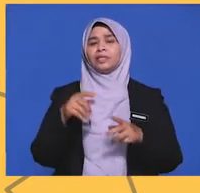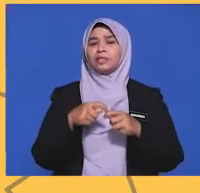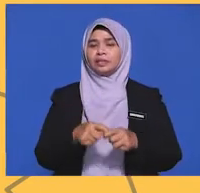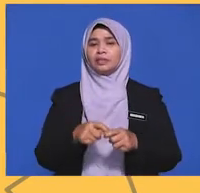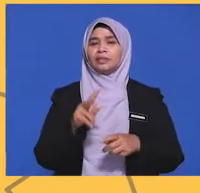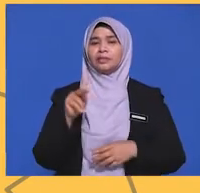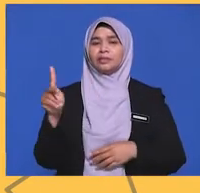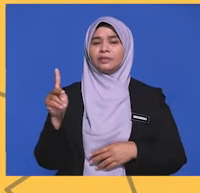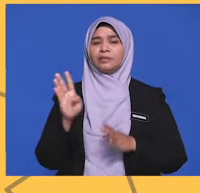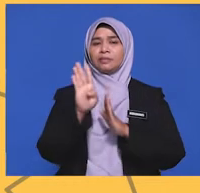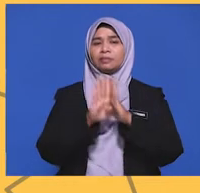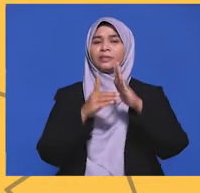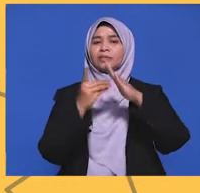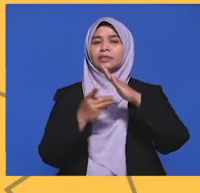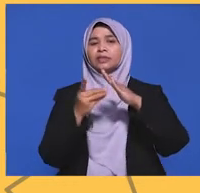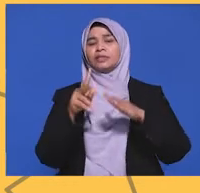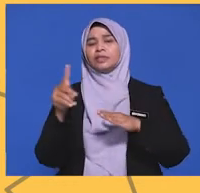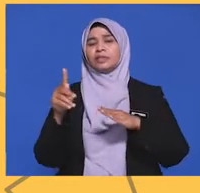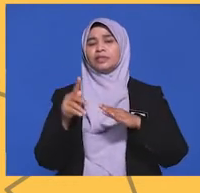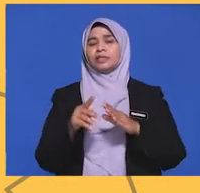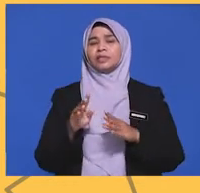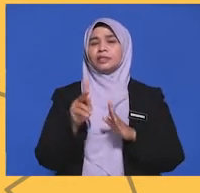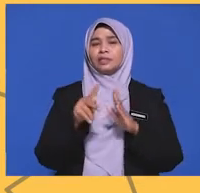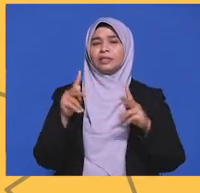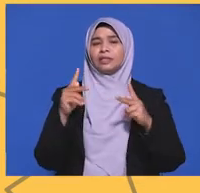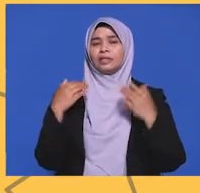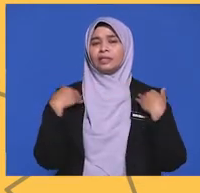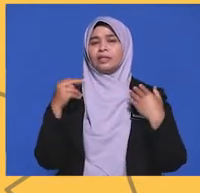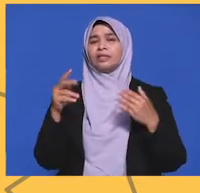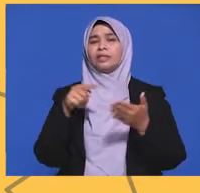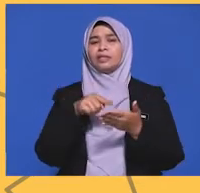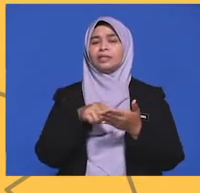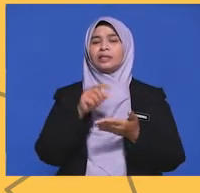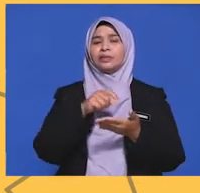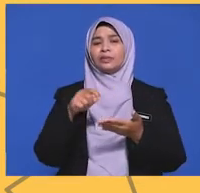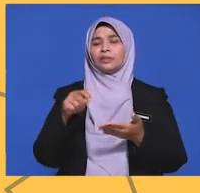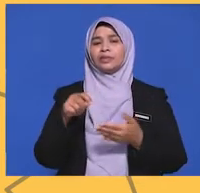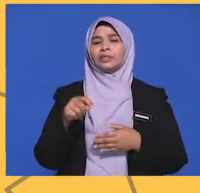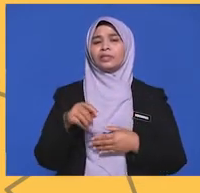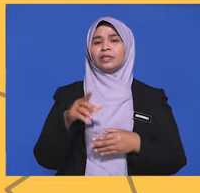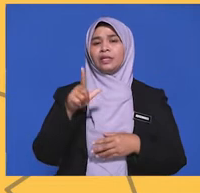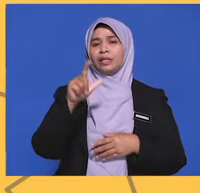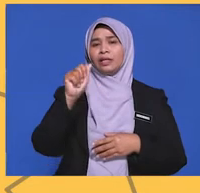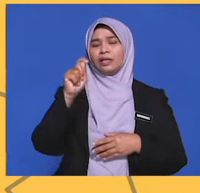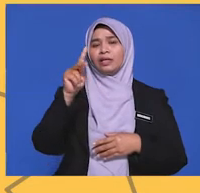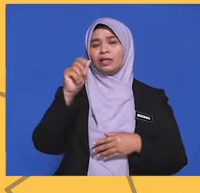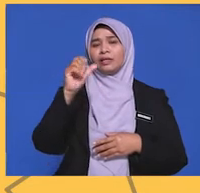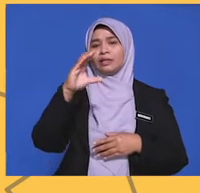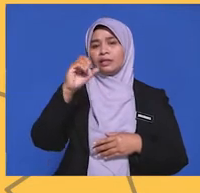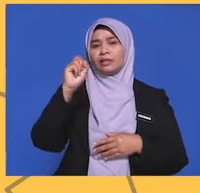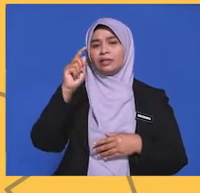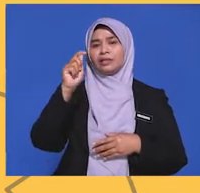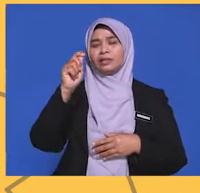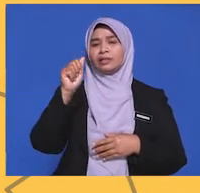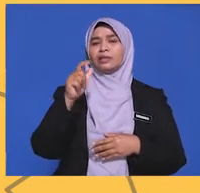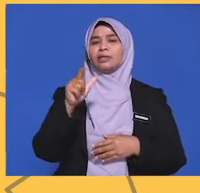ditetapkan. Berdasarkan situasi yang dinyatakan, tulis sudokod dan lakar carta alir